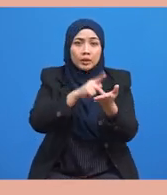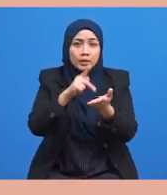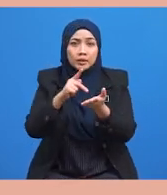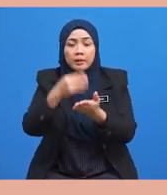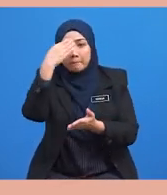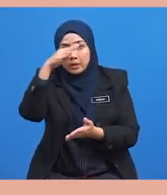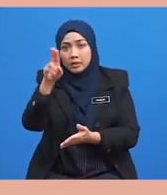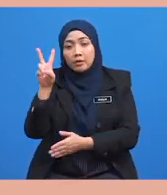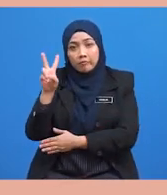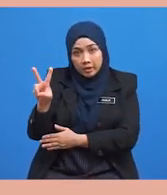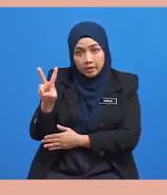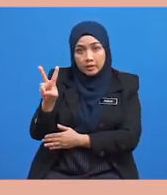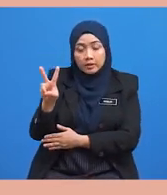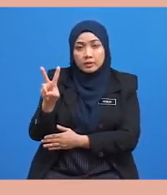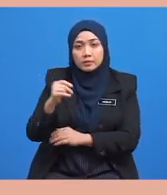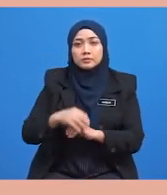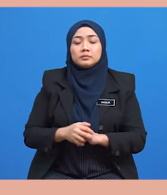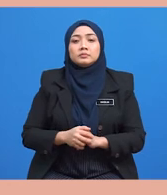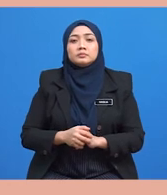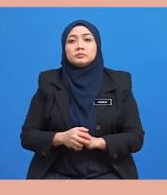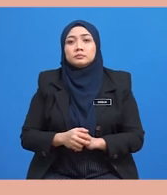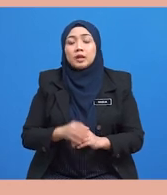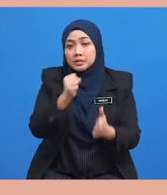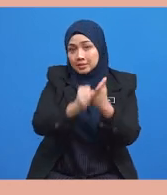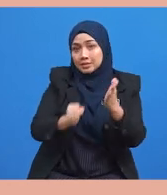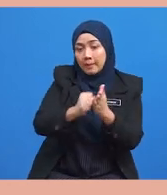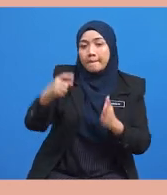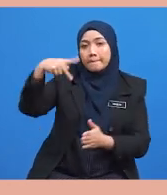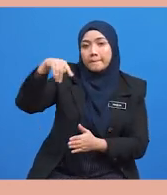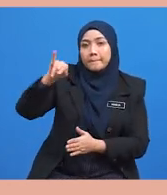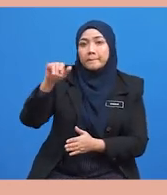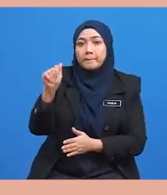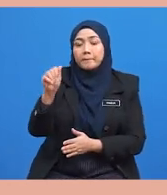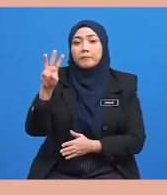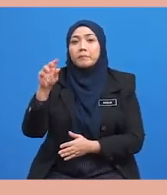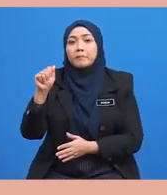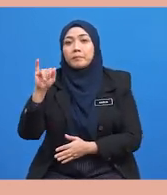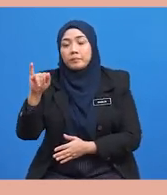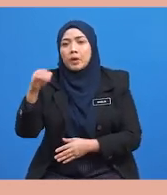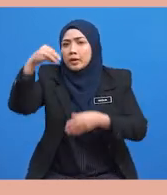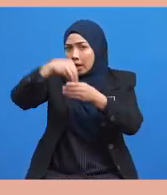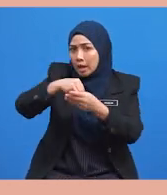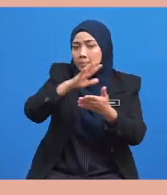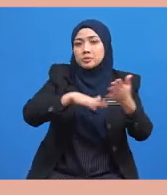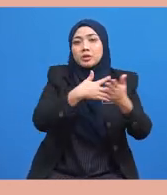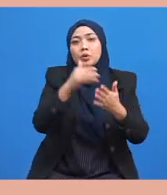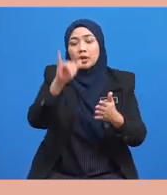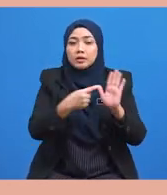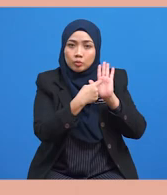bagi variance dan sisihan piawai bagi set data dalam jadual yang